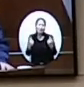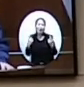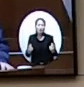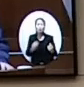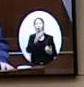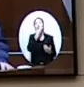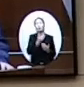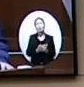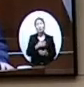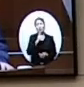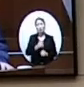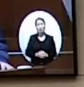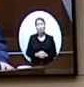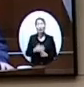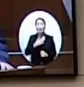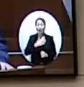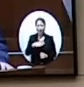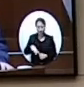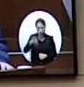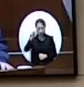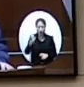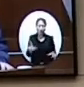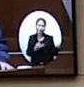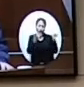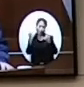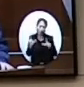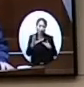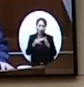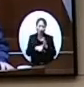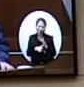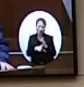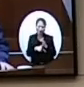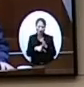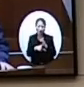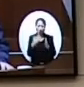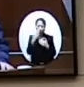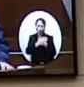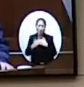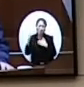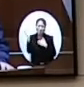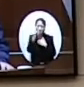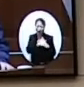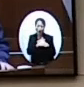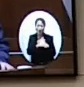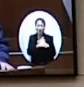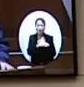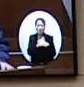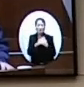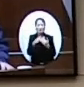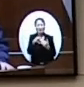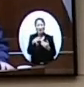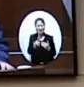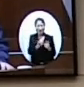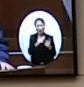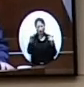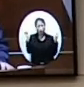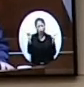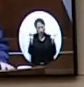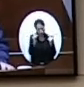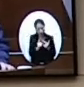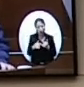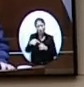합니다. 본 의원부터 일상에서 유해한 합성 세제 사용을 줄여 친환경 생활 문화